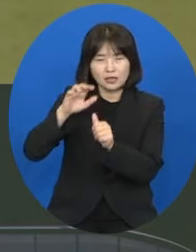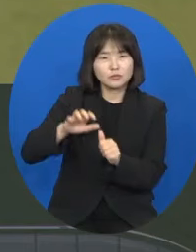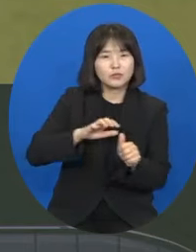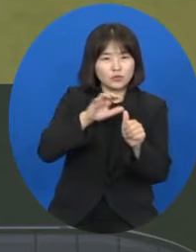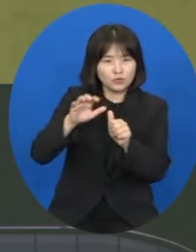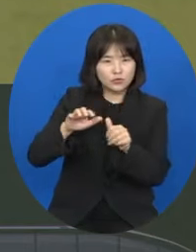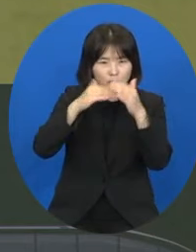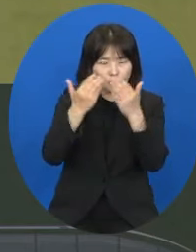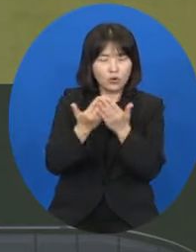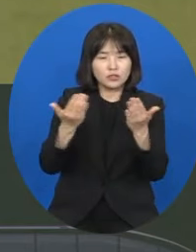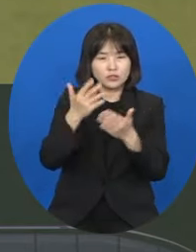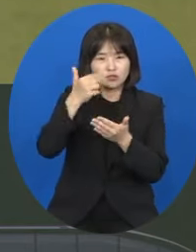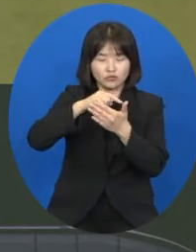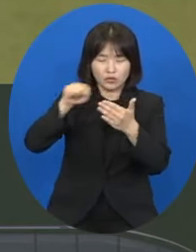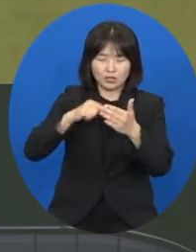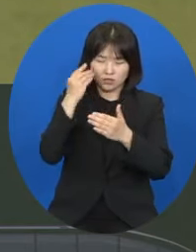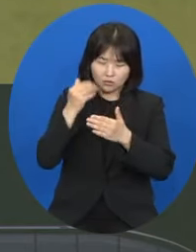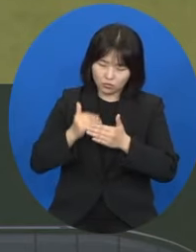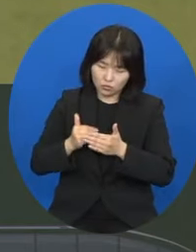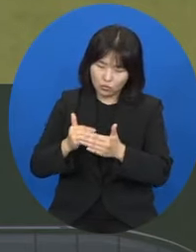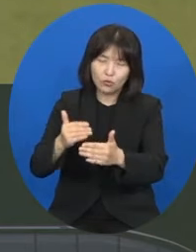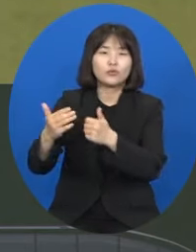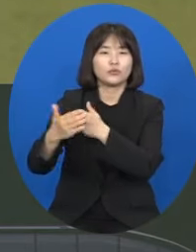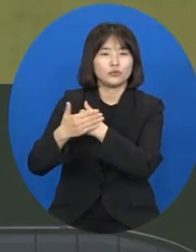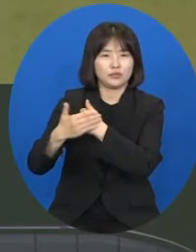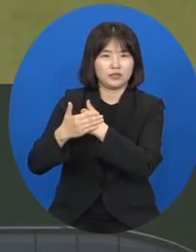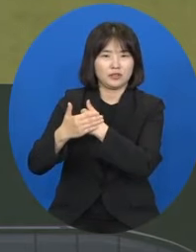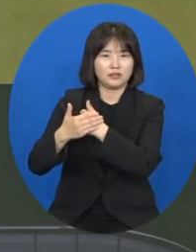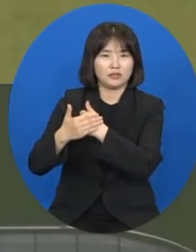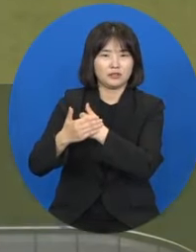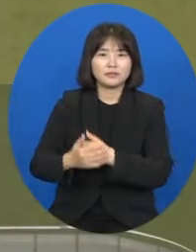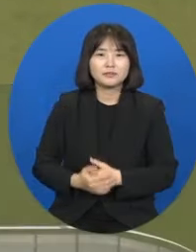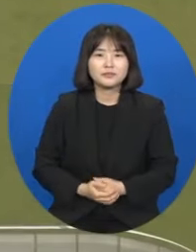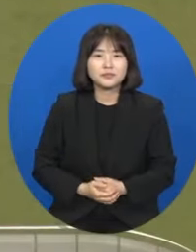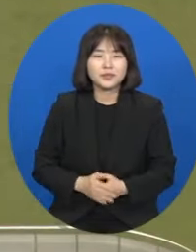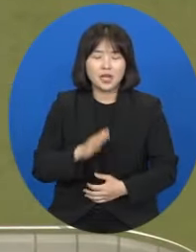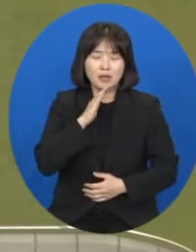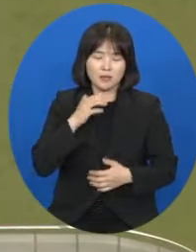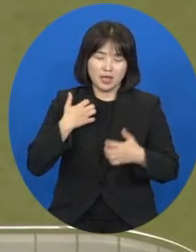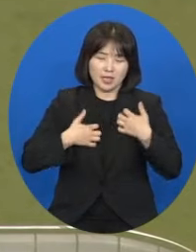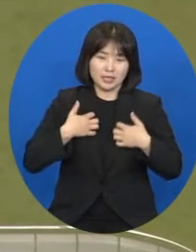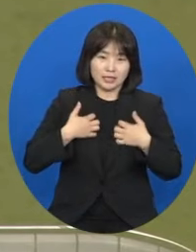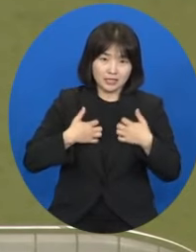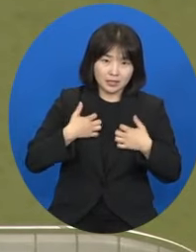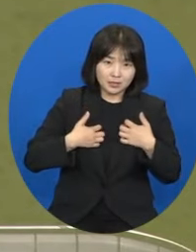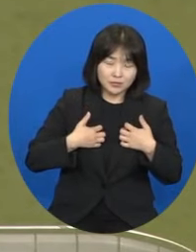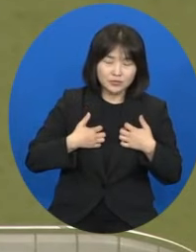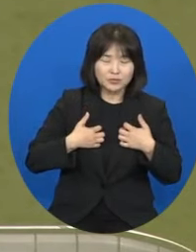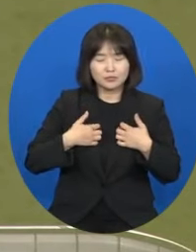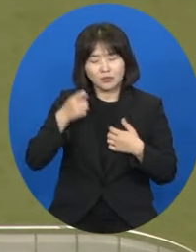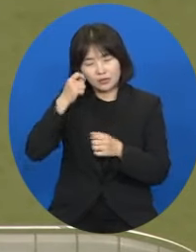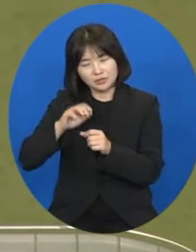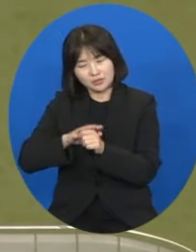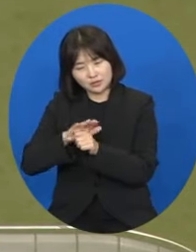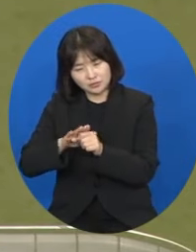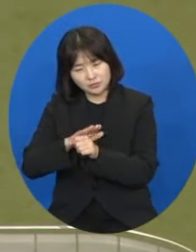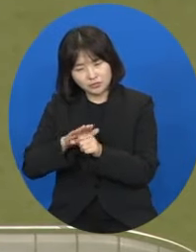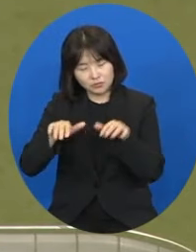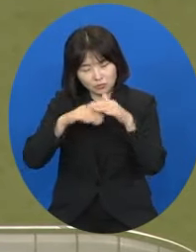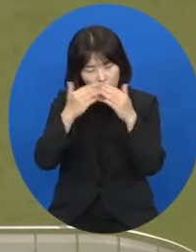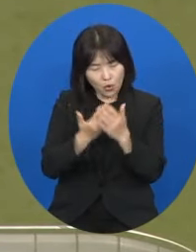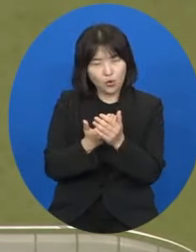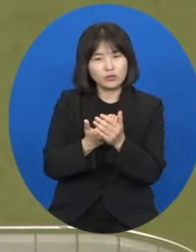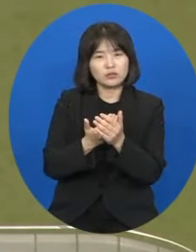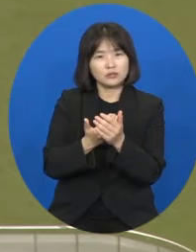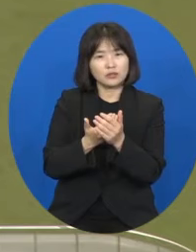주 안에서 형통하게 하시네. 그것이 정말 기쁨의 방식이든 슬픔의 방식이든 모든 것이